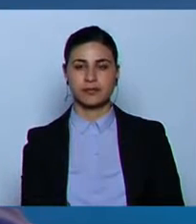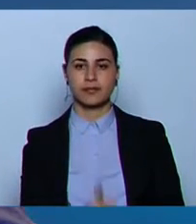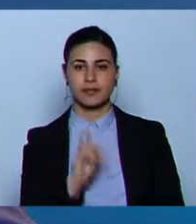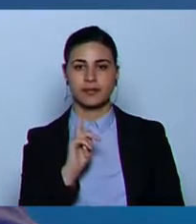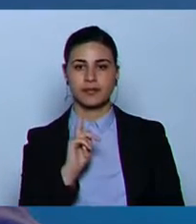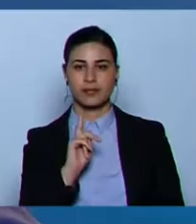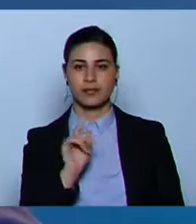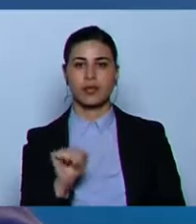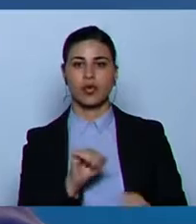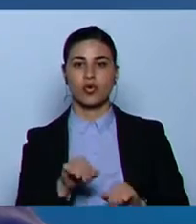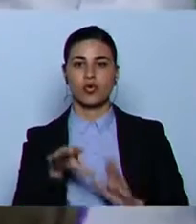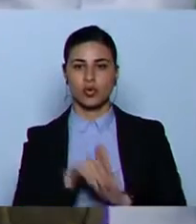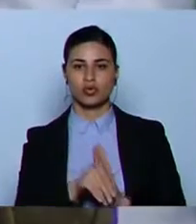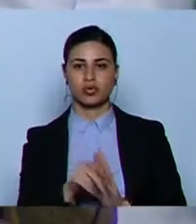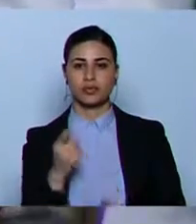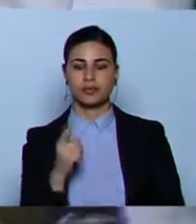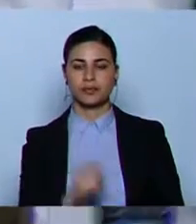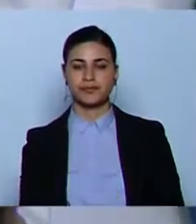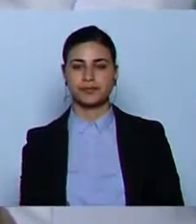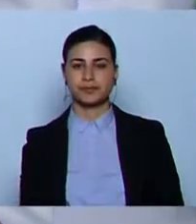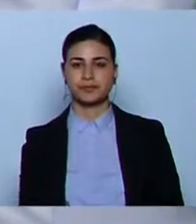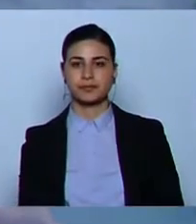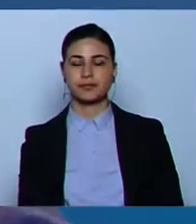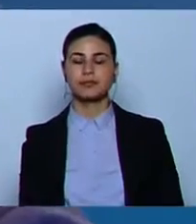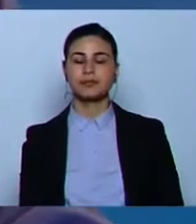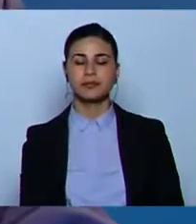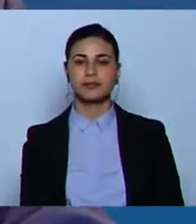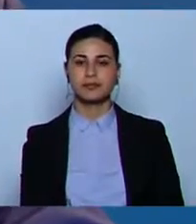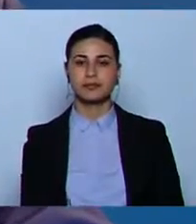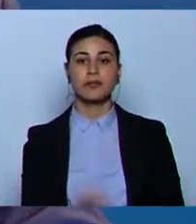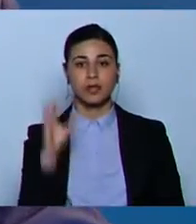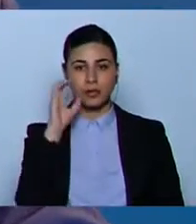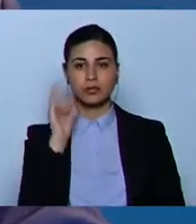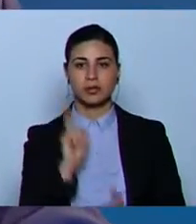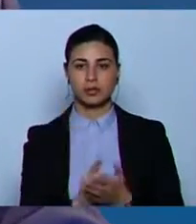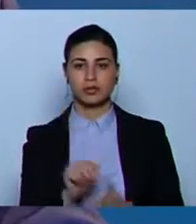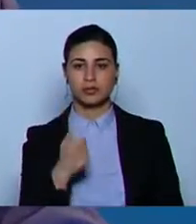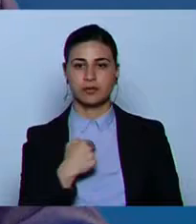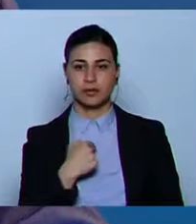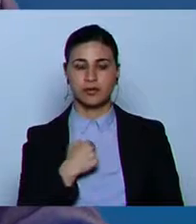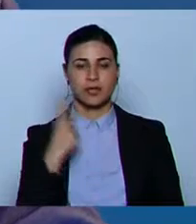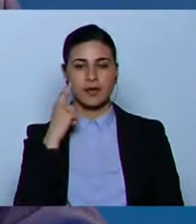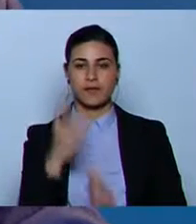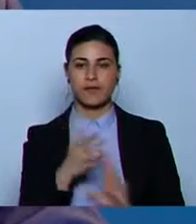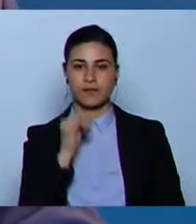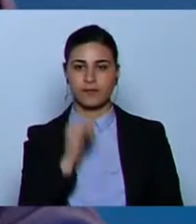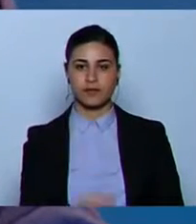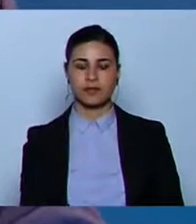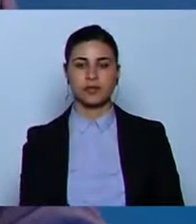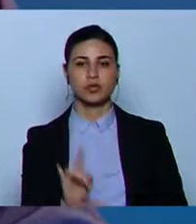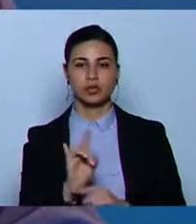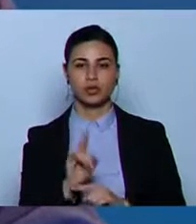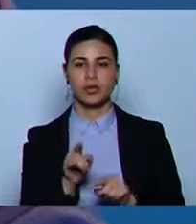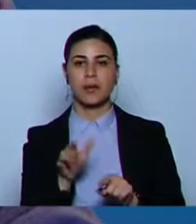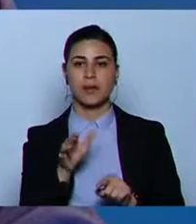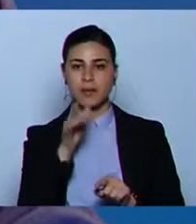გორია გორში ერთი წუთით რა თუ არ მომისმინეთ ვერ გაიგებთ აბსოლუტური ტყუილია